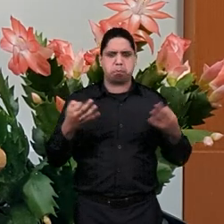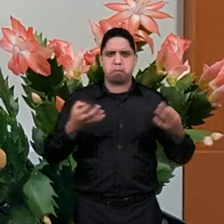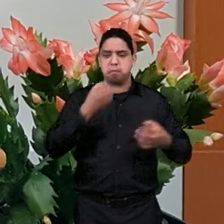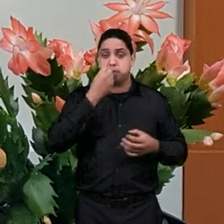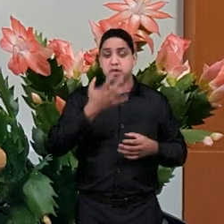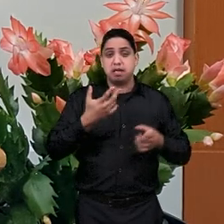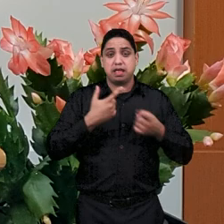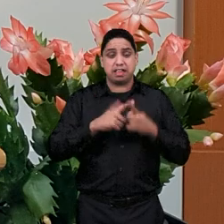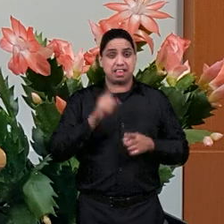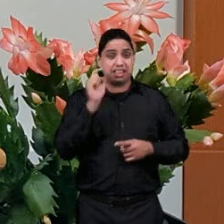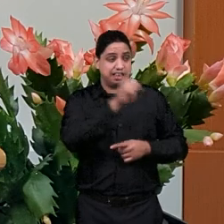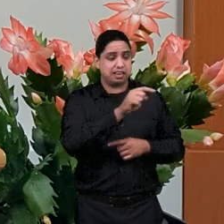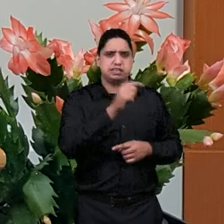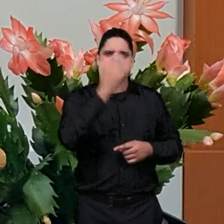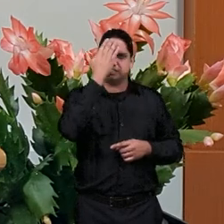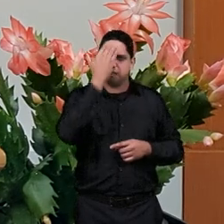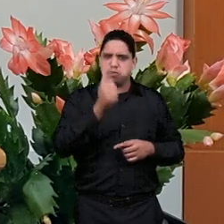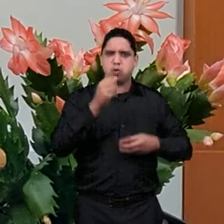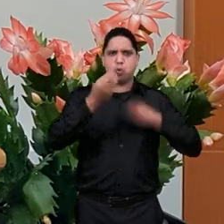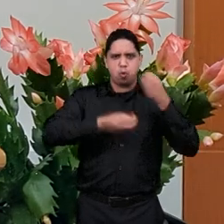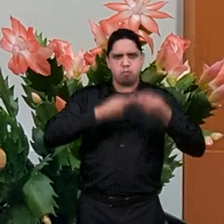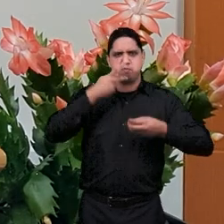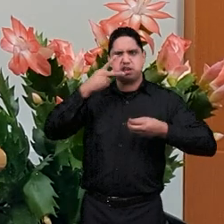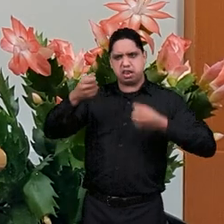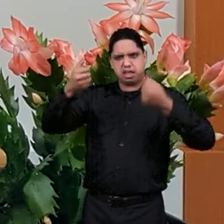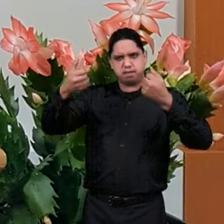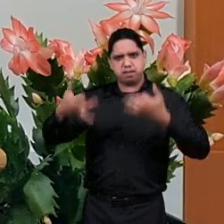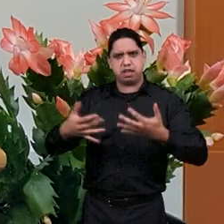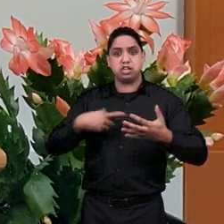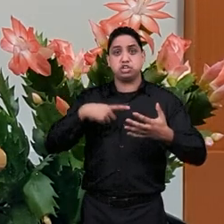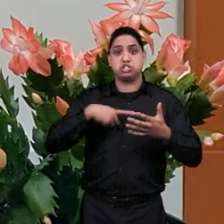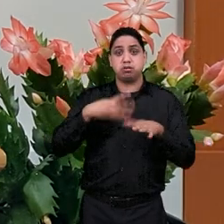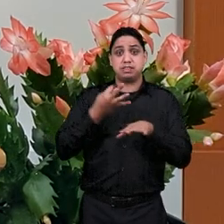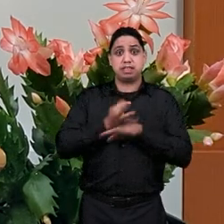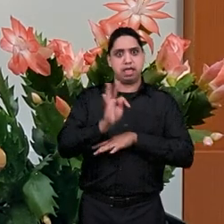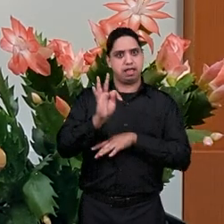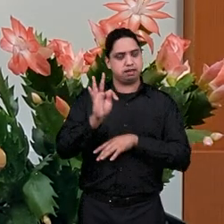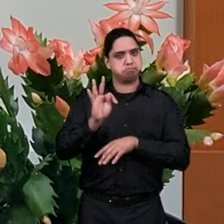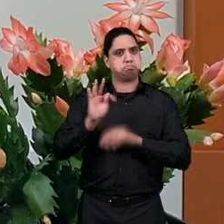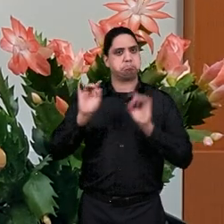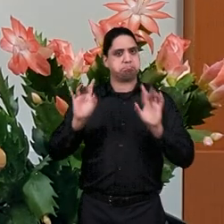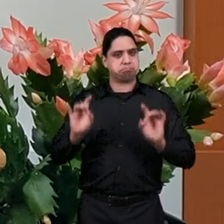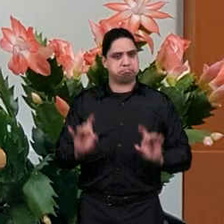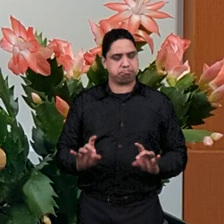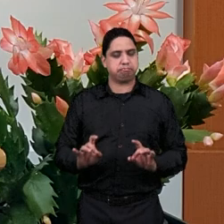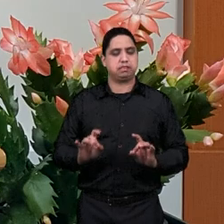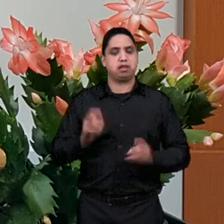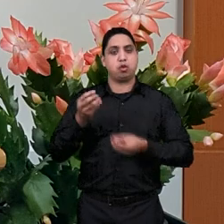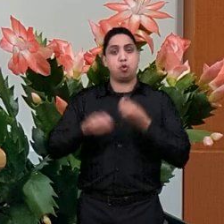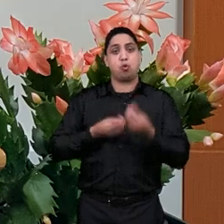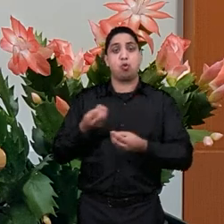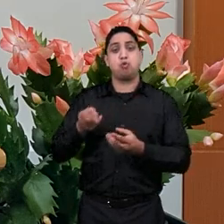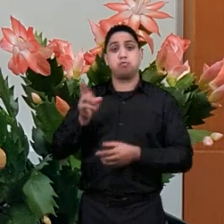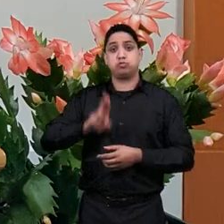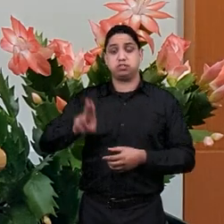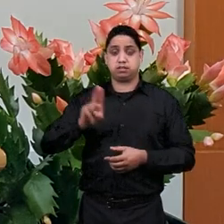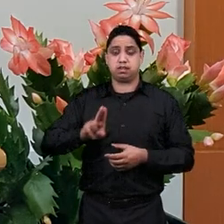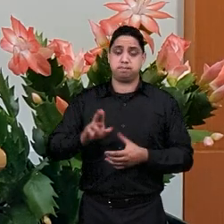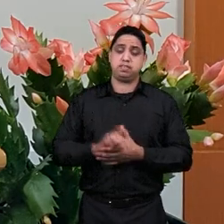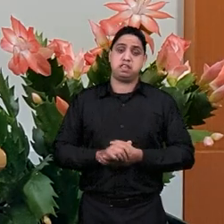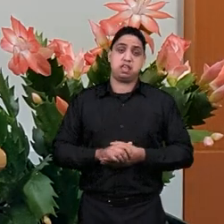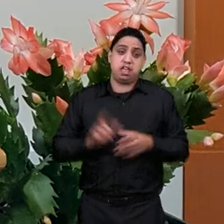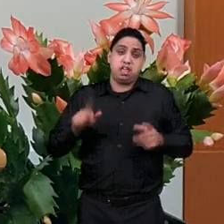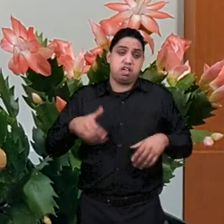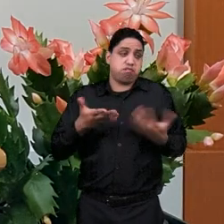s'exprimer, ils avaient des techniques spéciales pour la manière de s'exprimer et la manière de